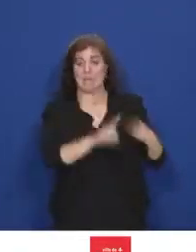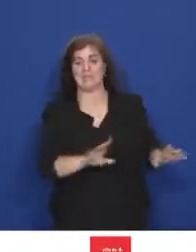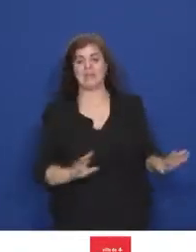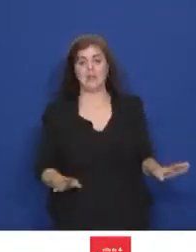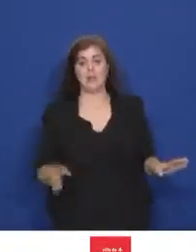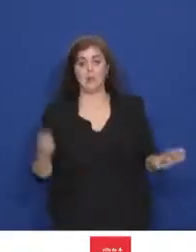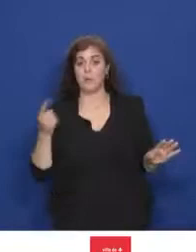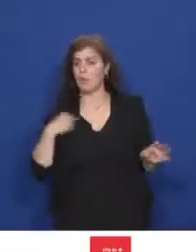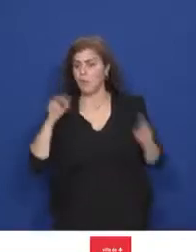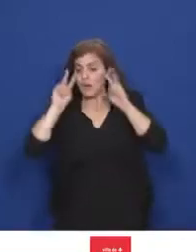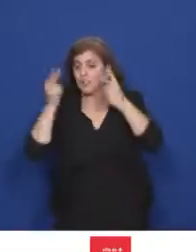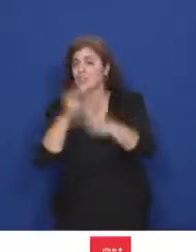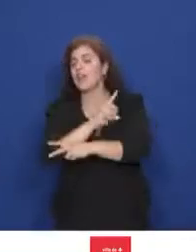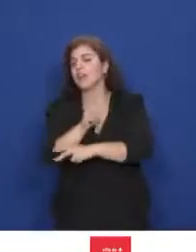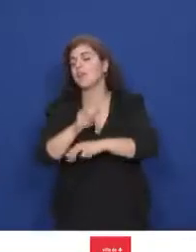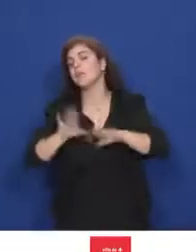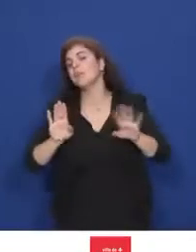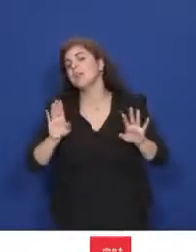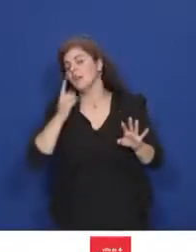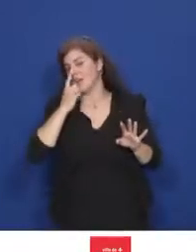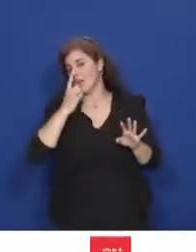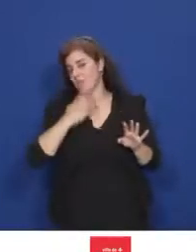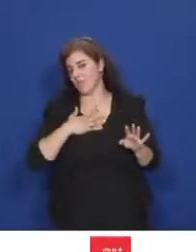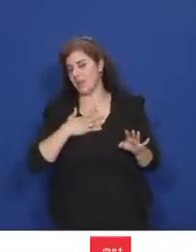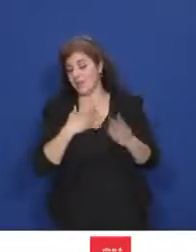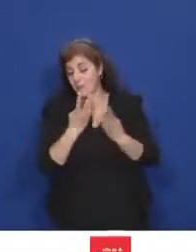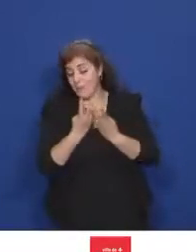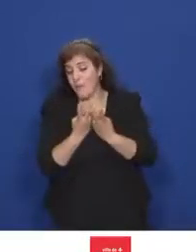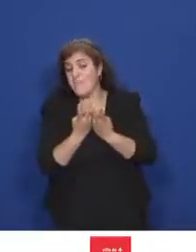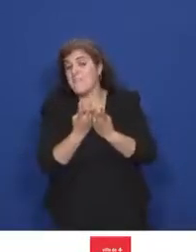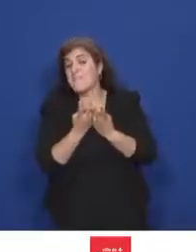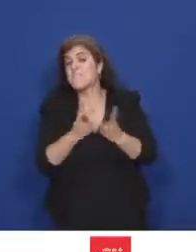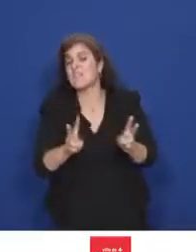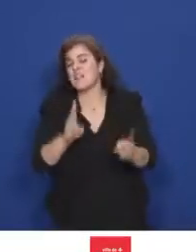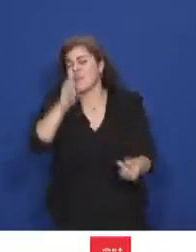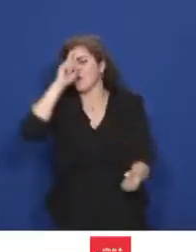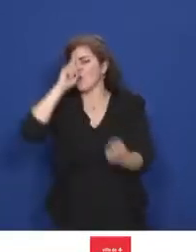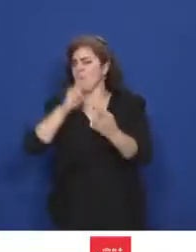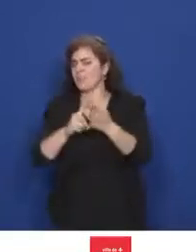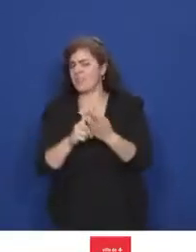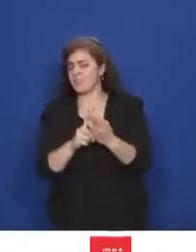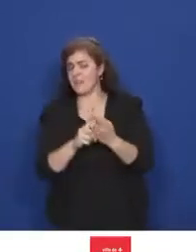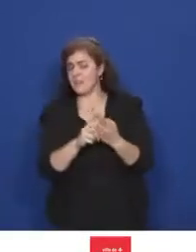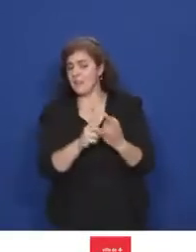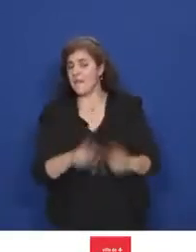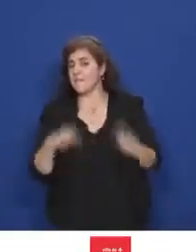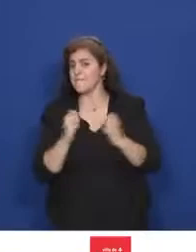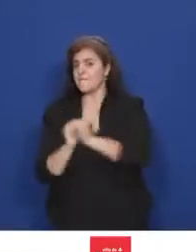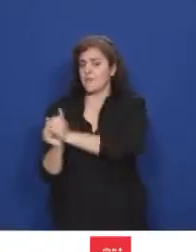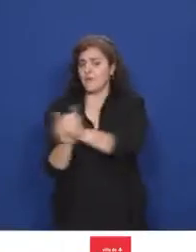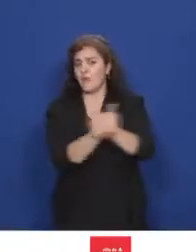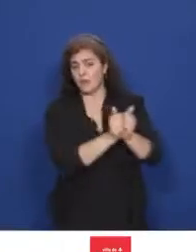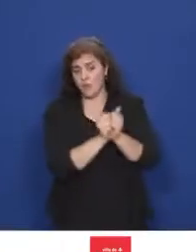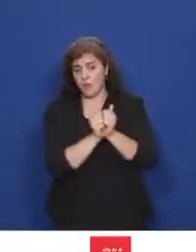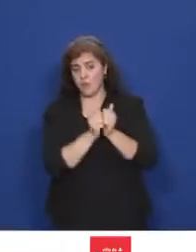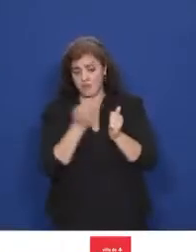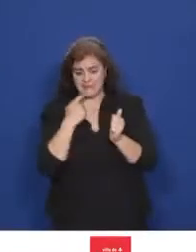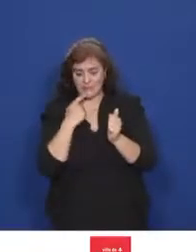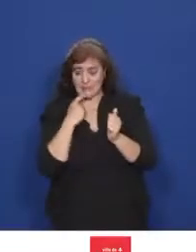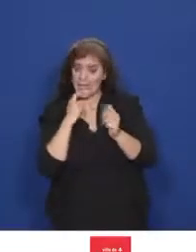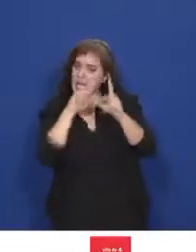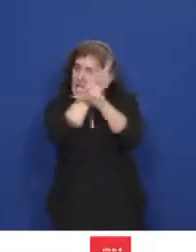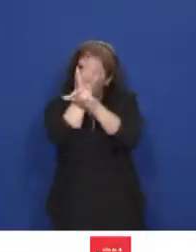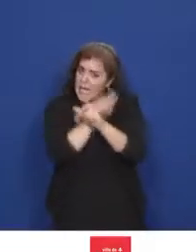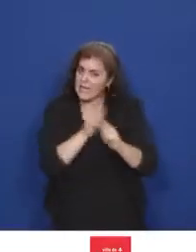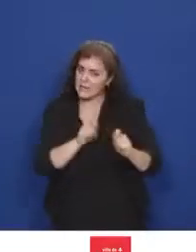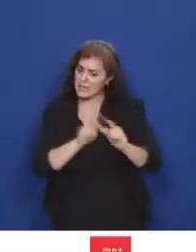pas, mais je pense que dans une ville, pour reprendre ce terme du vivre ensemble, la question du respect mutuel, et je sais que le rapport